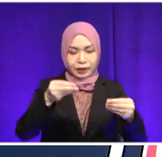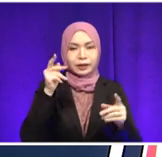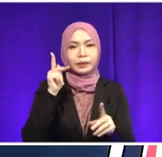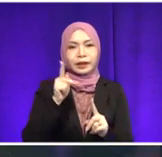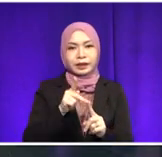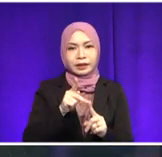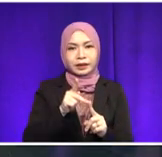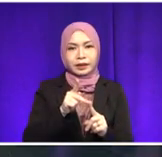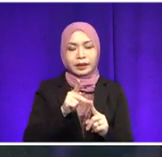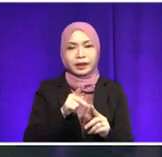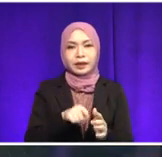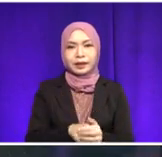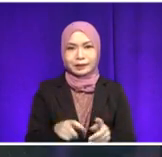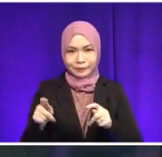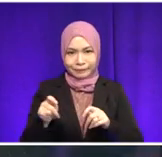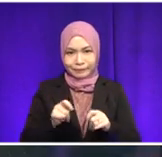sebenarnya